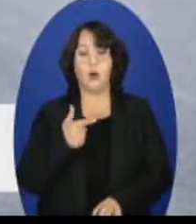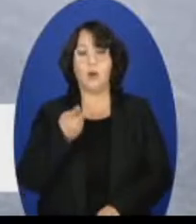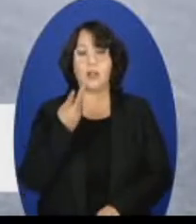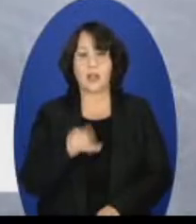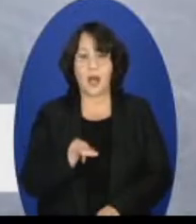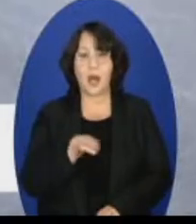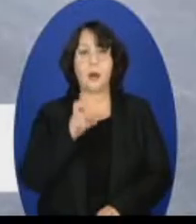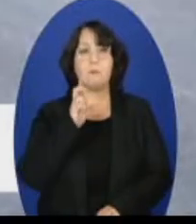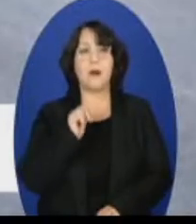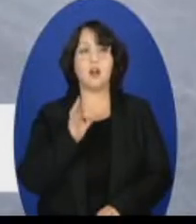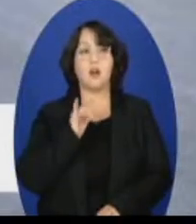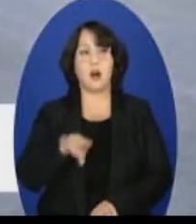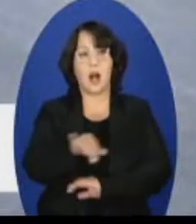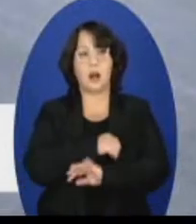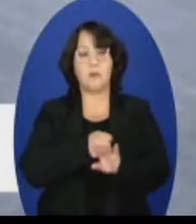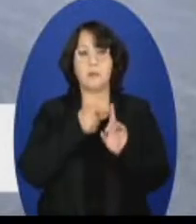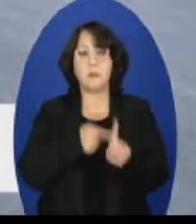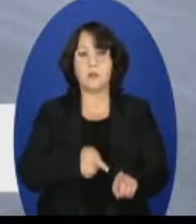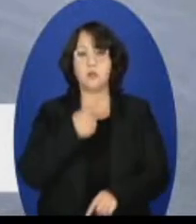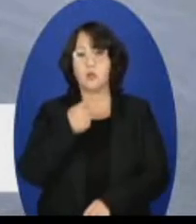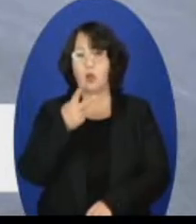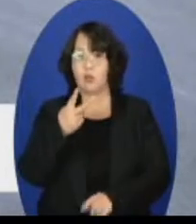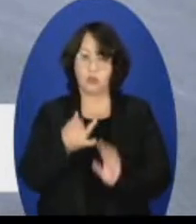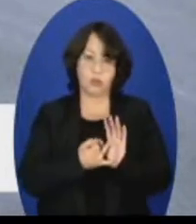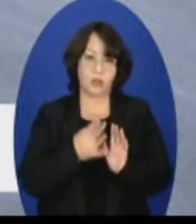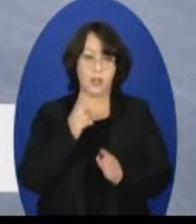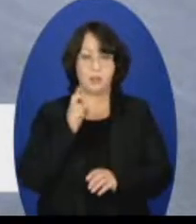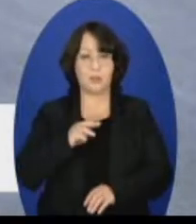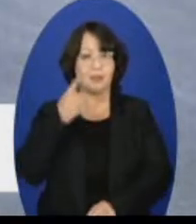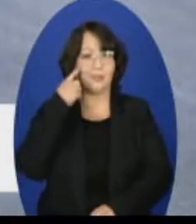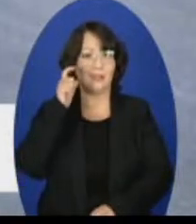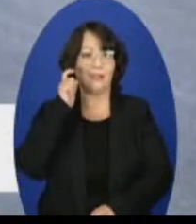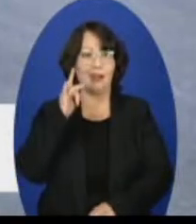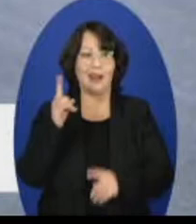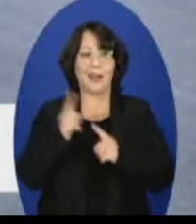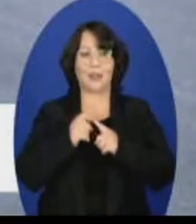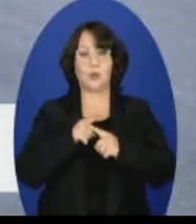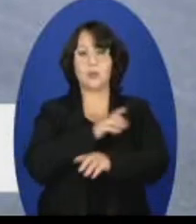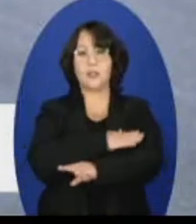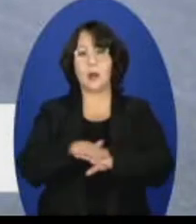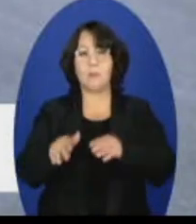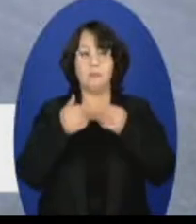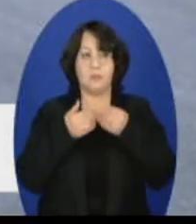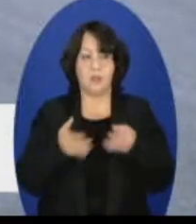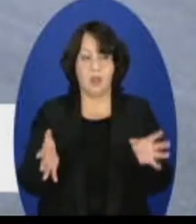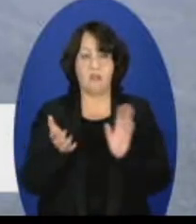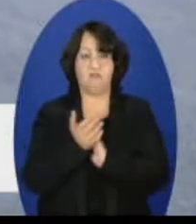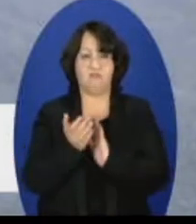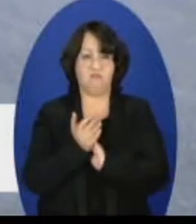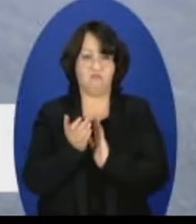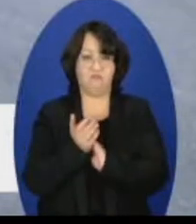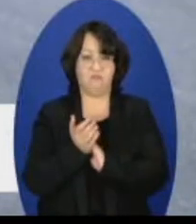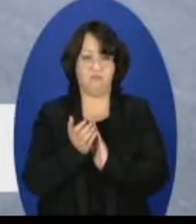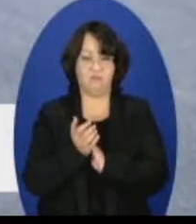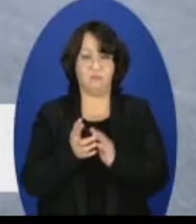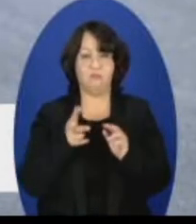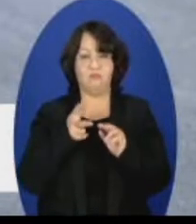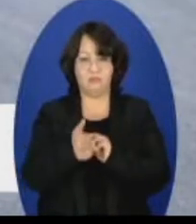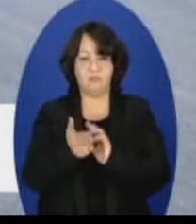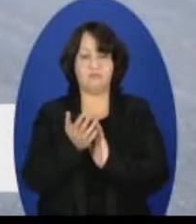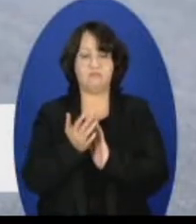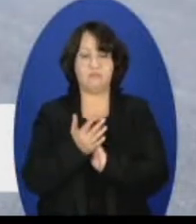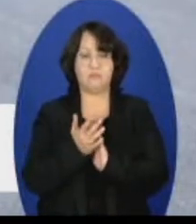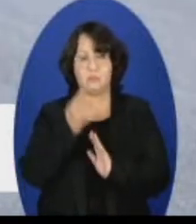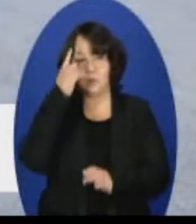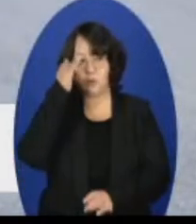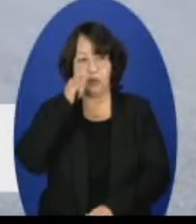Говьлтаа Баяангор чиглэлийн 127 км хатуу чилтэ автосамын нээлтийн ёслол болж байна. Нээлтийн ёслол Монгол улсын